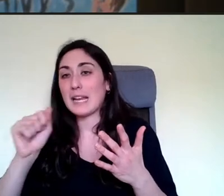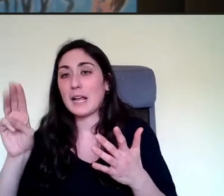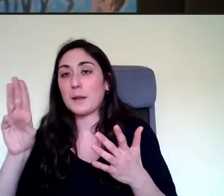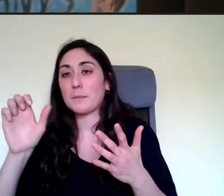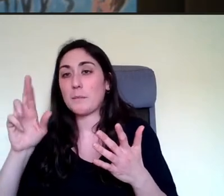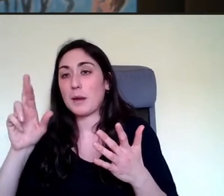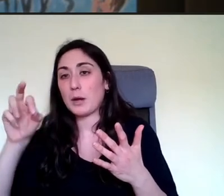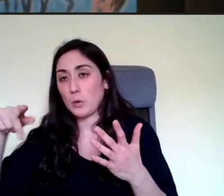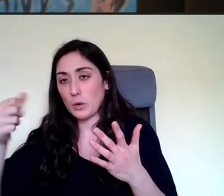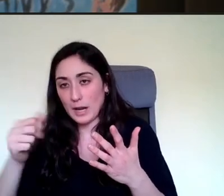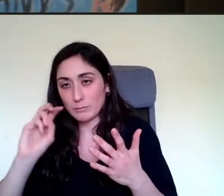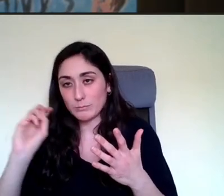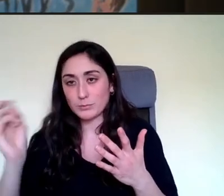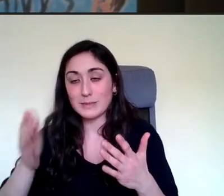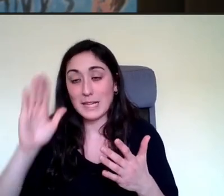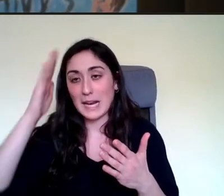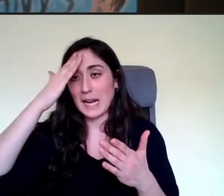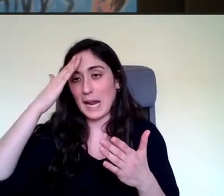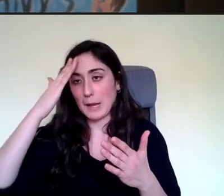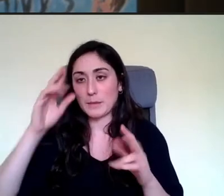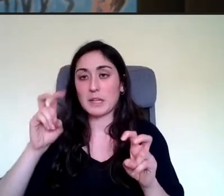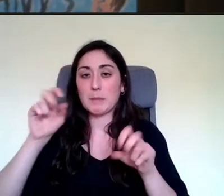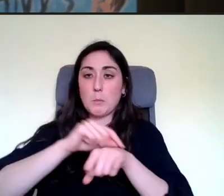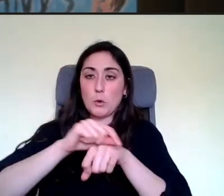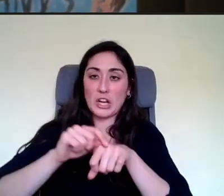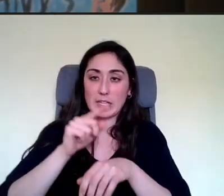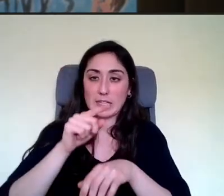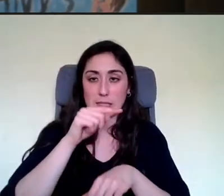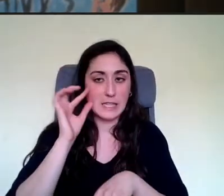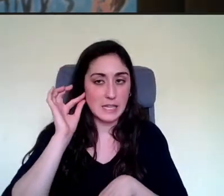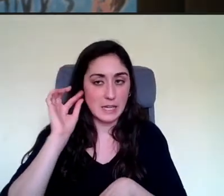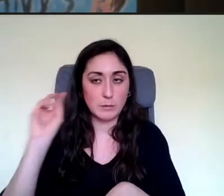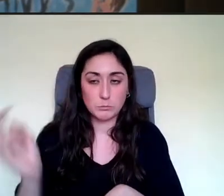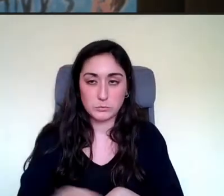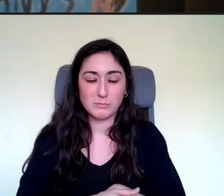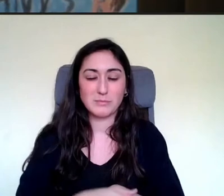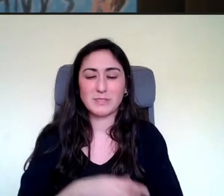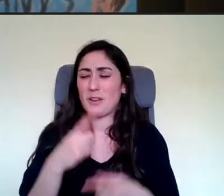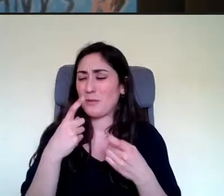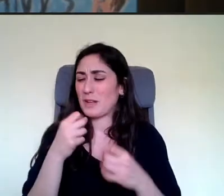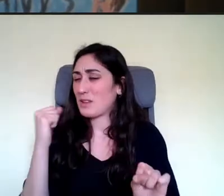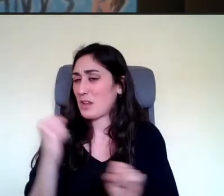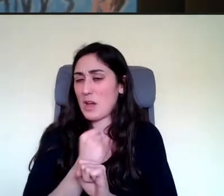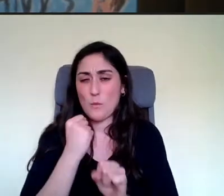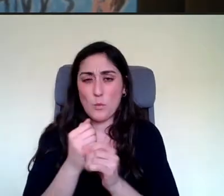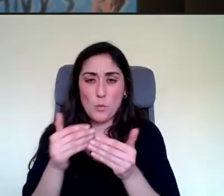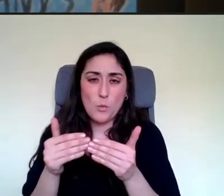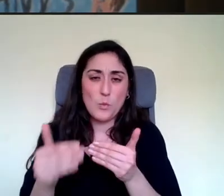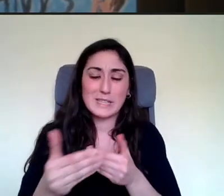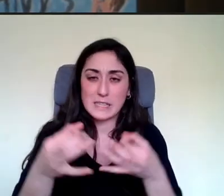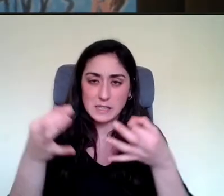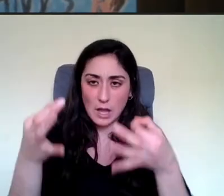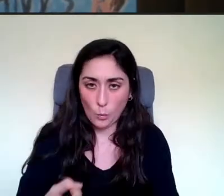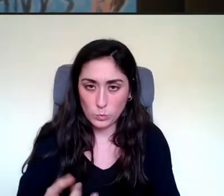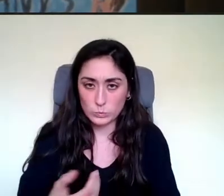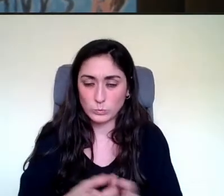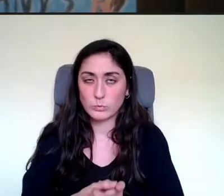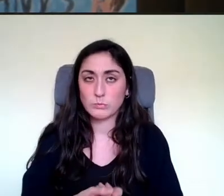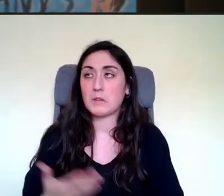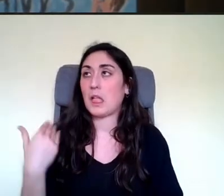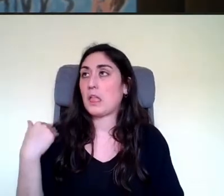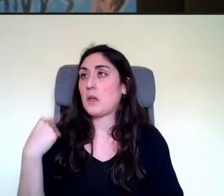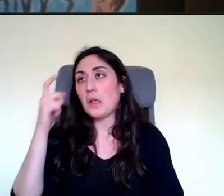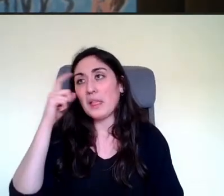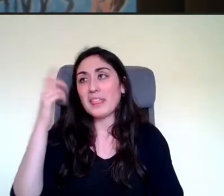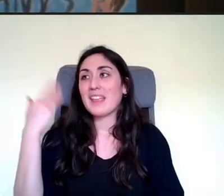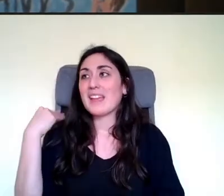Gènere. Queda molta feina a fer, moltíssima, segur. En una entrevista fa uns dies en els